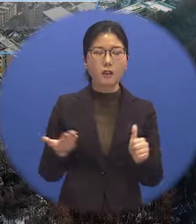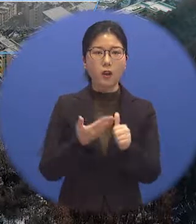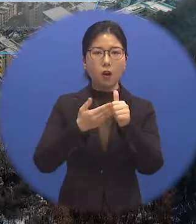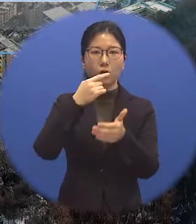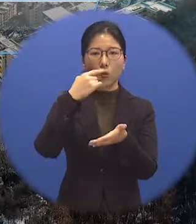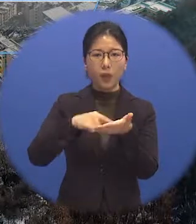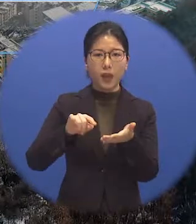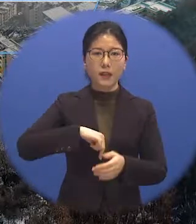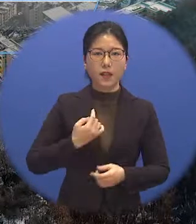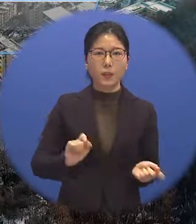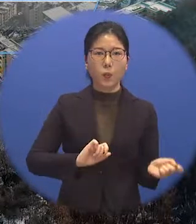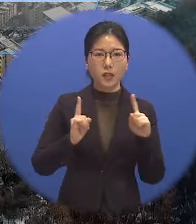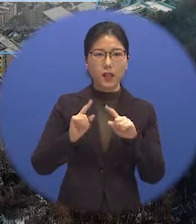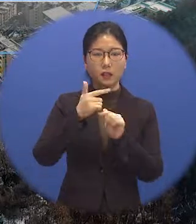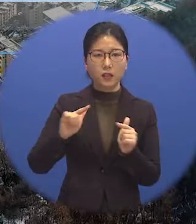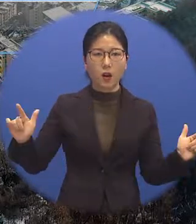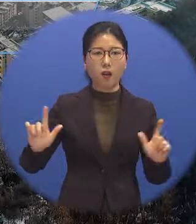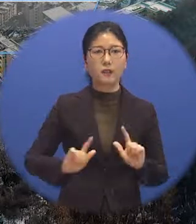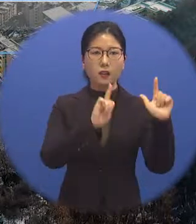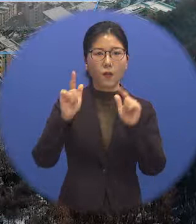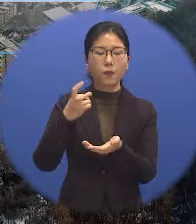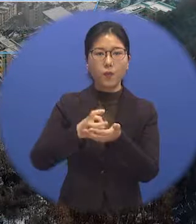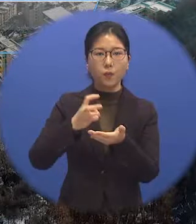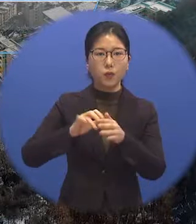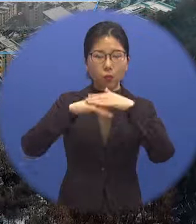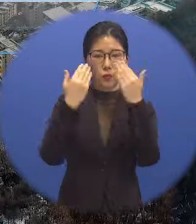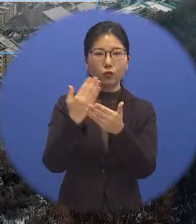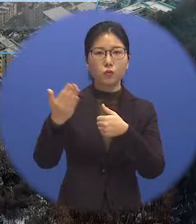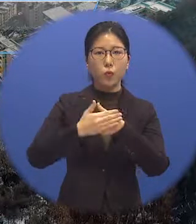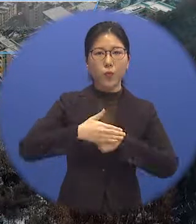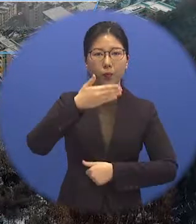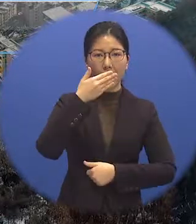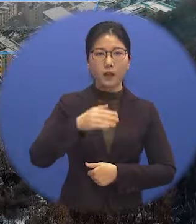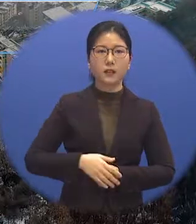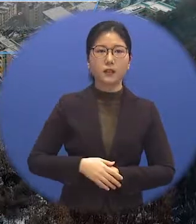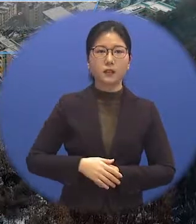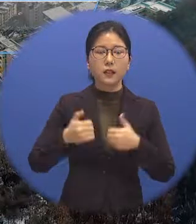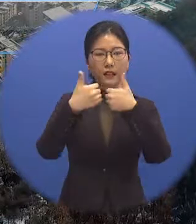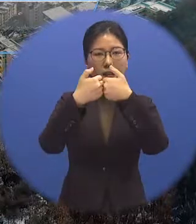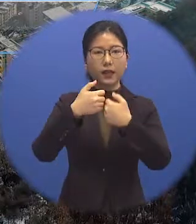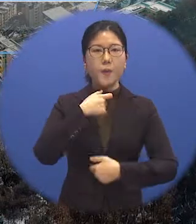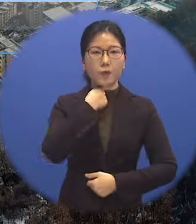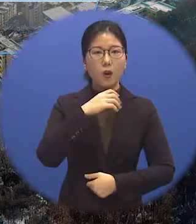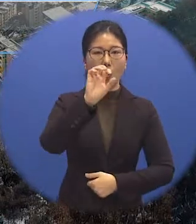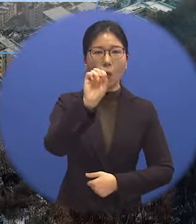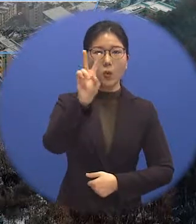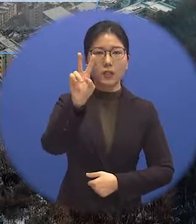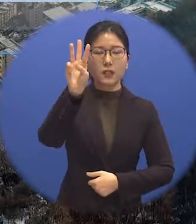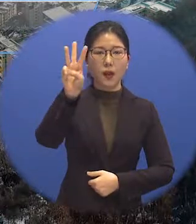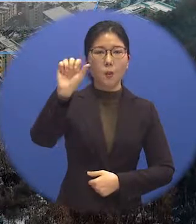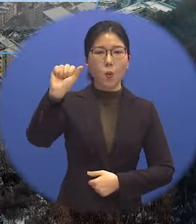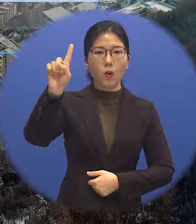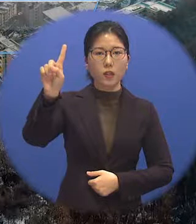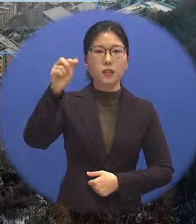채무, 양육권, 손해배상, 개인회생 등 생활법률 전반에 관하여 도움을 받을 수 있는데요. 상담